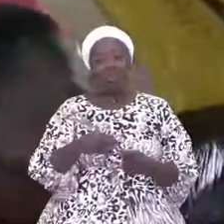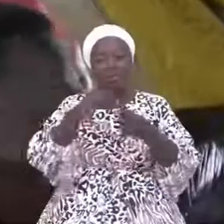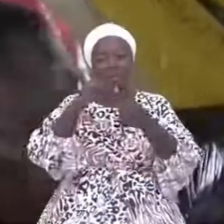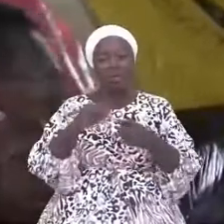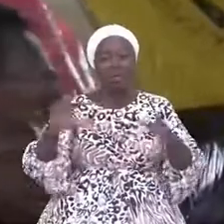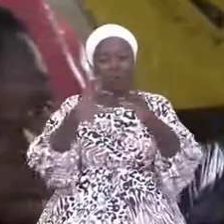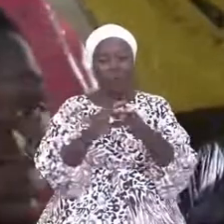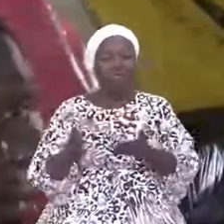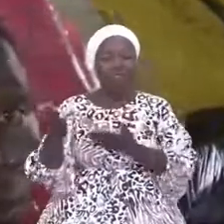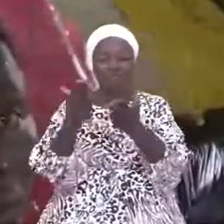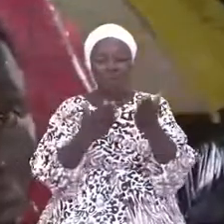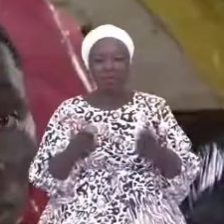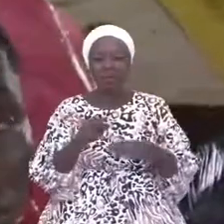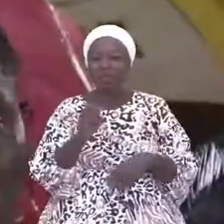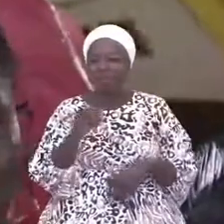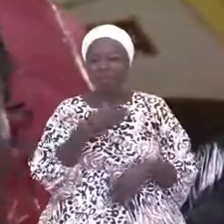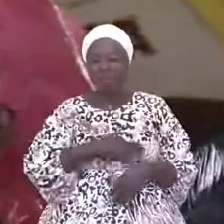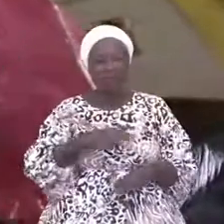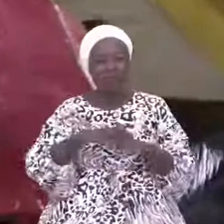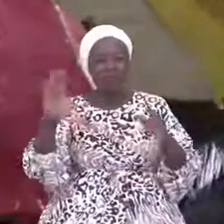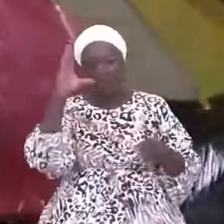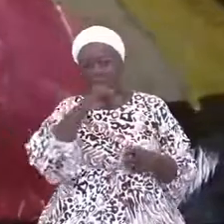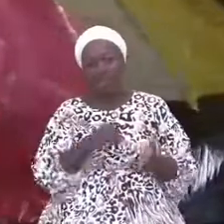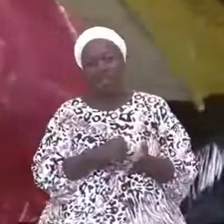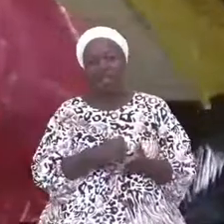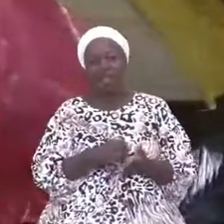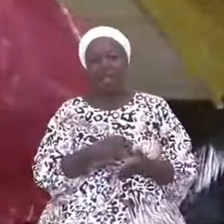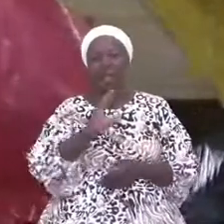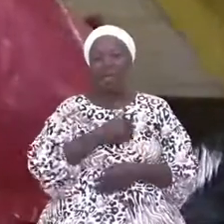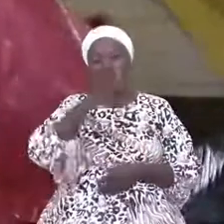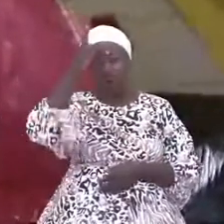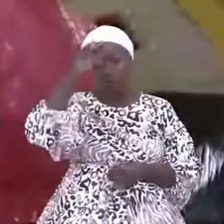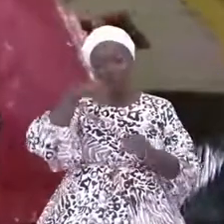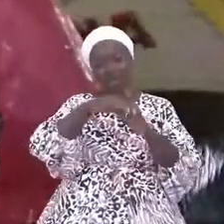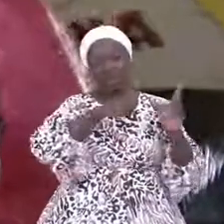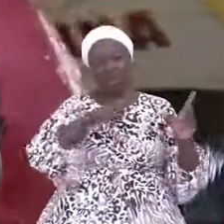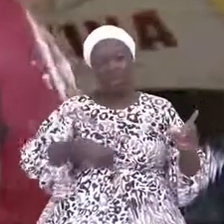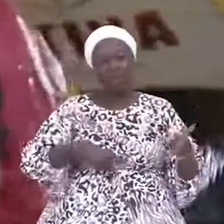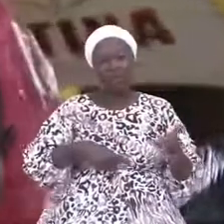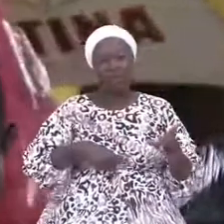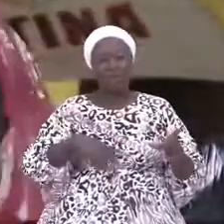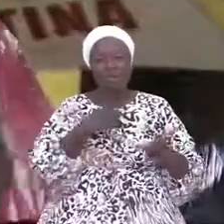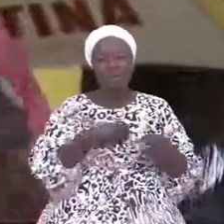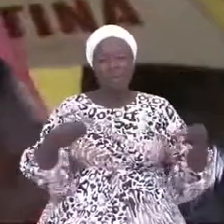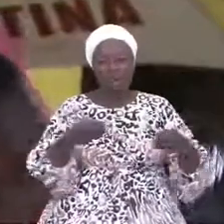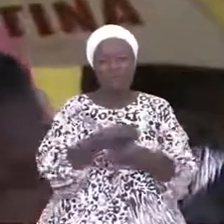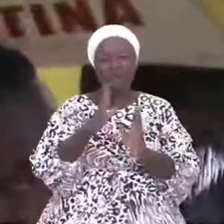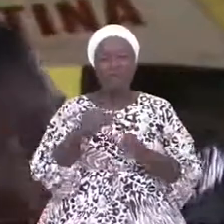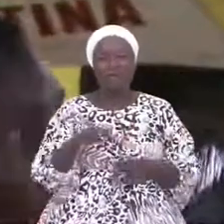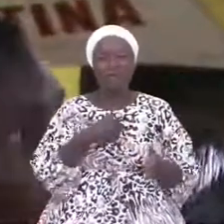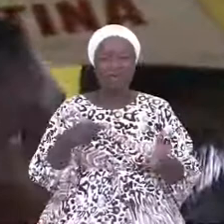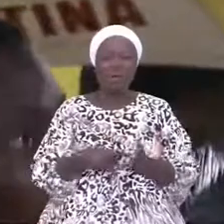rassemblés pour un culte combiné spécial. Ne le ratez pas avec nous. Notre Père dans